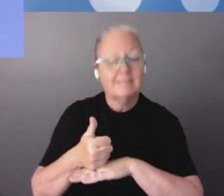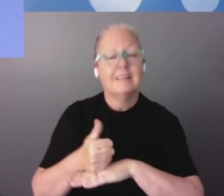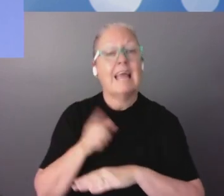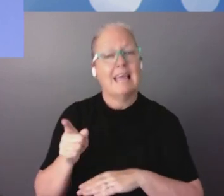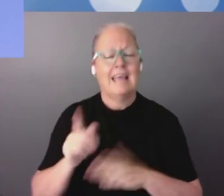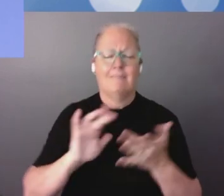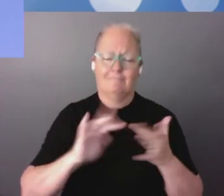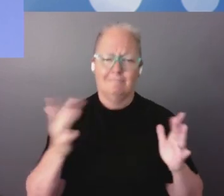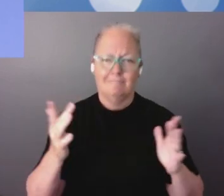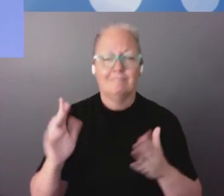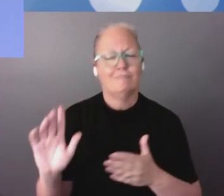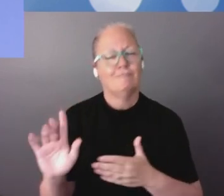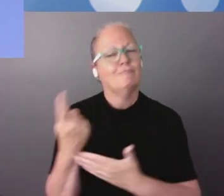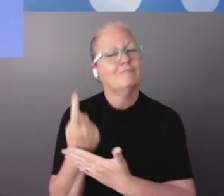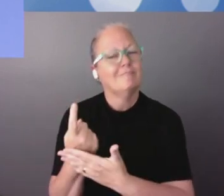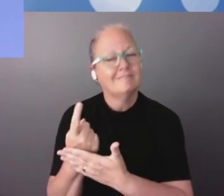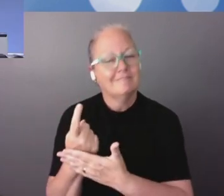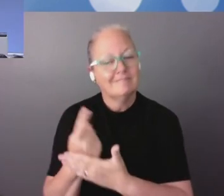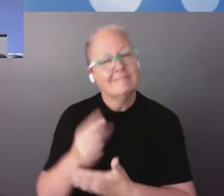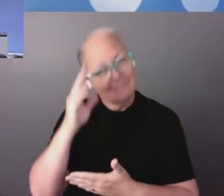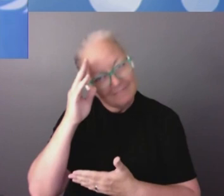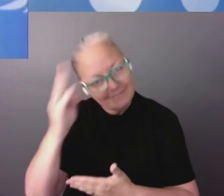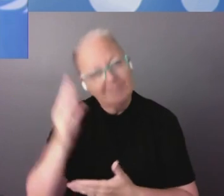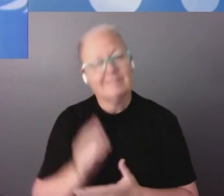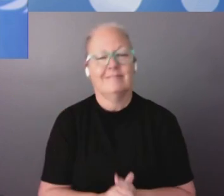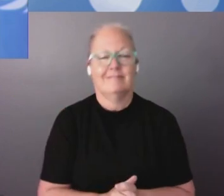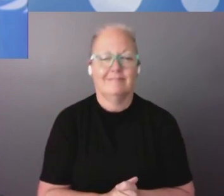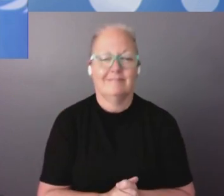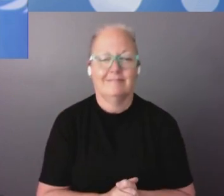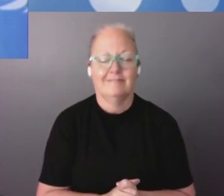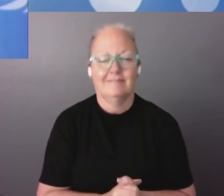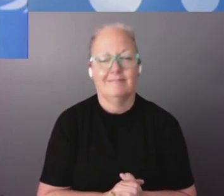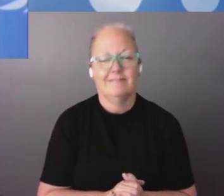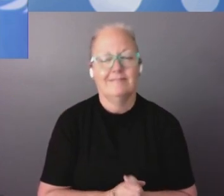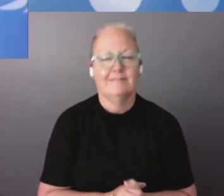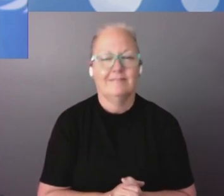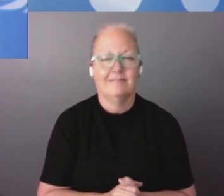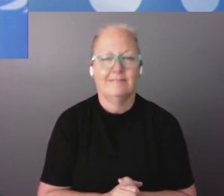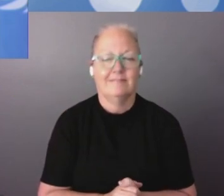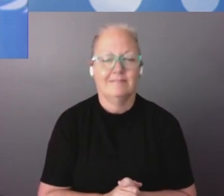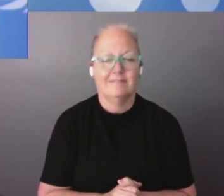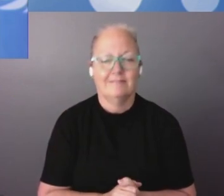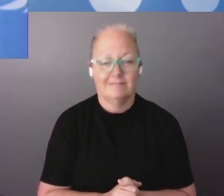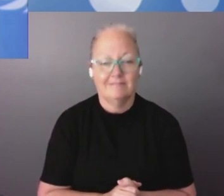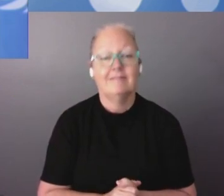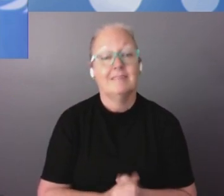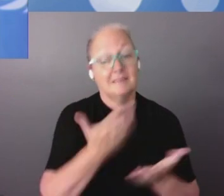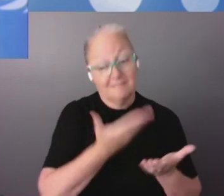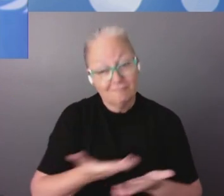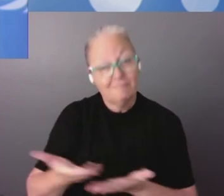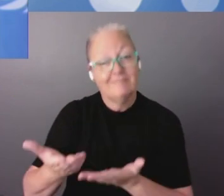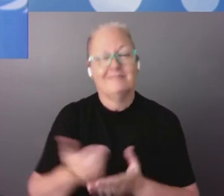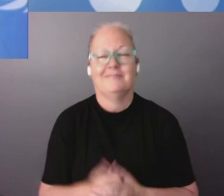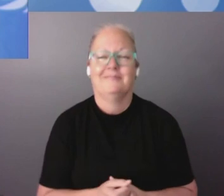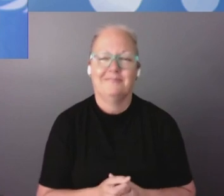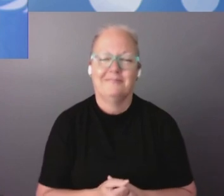想今天给我们在一起有Dorin Bogdan Martin 女士，她是国际同心